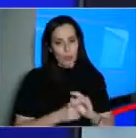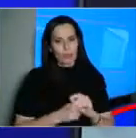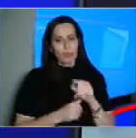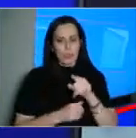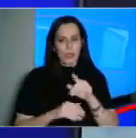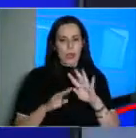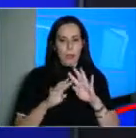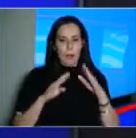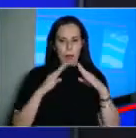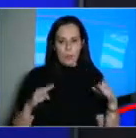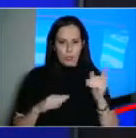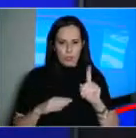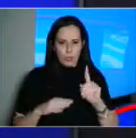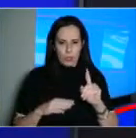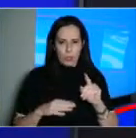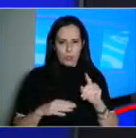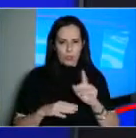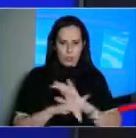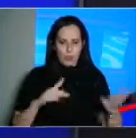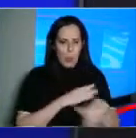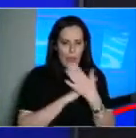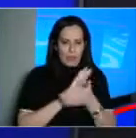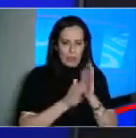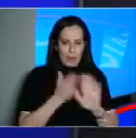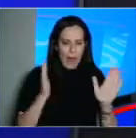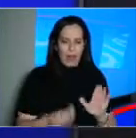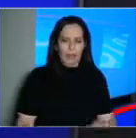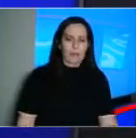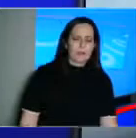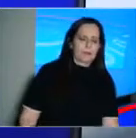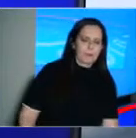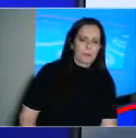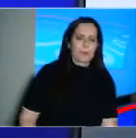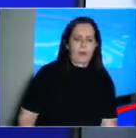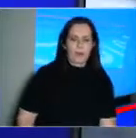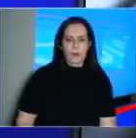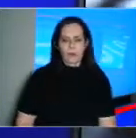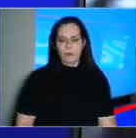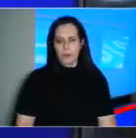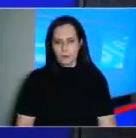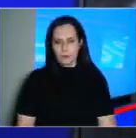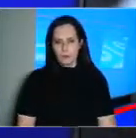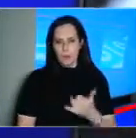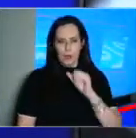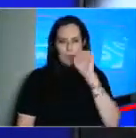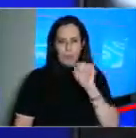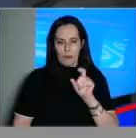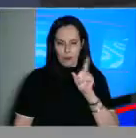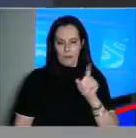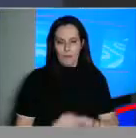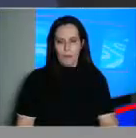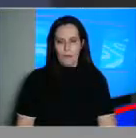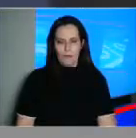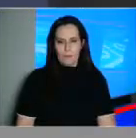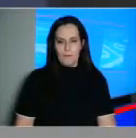זה במחנות, זה לא בשעות מסוימות, זה אסור לצאת בכלל. אני רוצה רגע להוסיף אלינו דוקטור בני נוריאלי בסקייפ. איפה? דוקטור